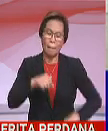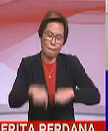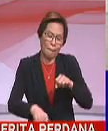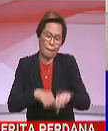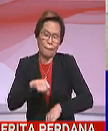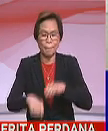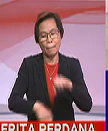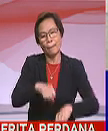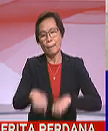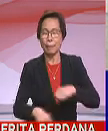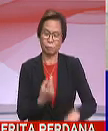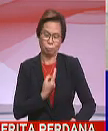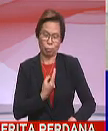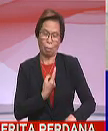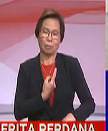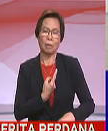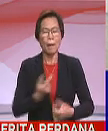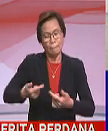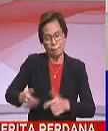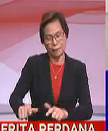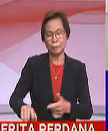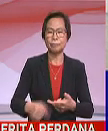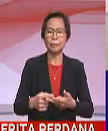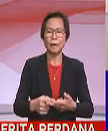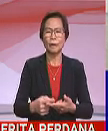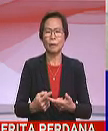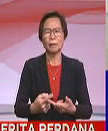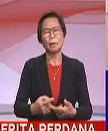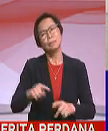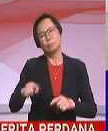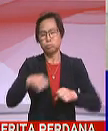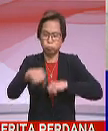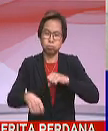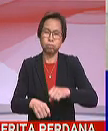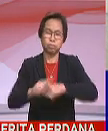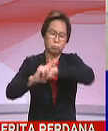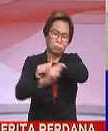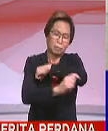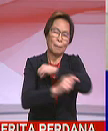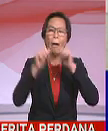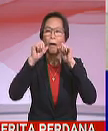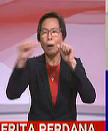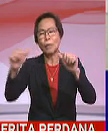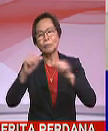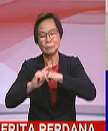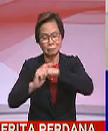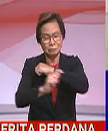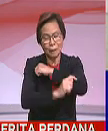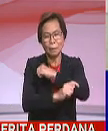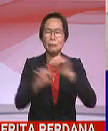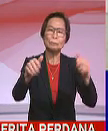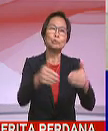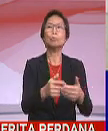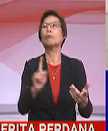secara bersendirian misalnya dibenarkan. Jadi ke mana mereka nak pergi kalau taman-taman awam